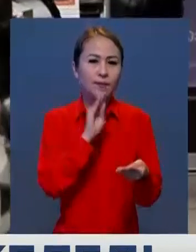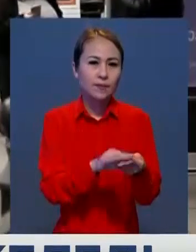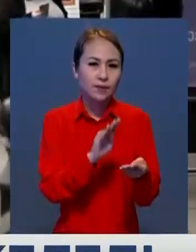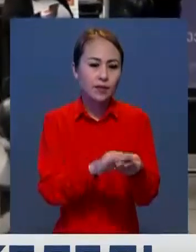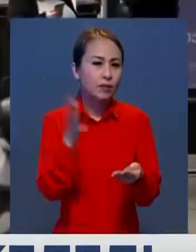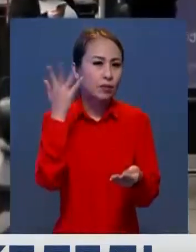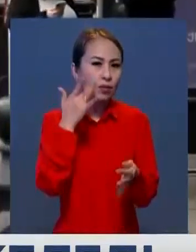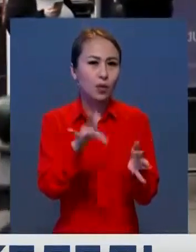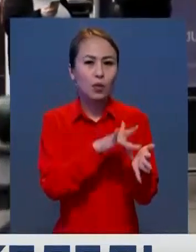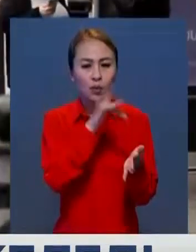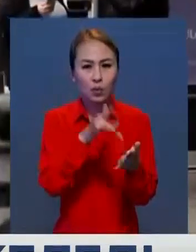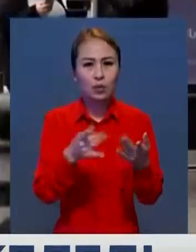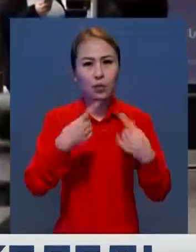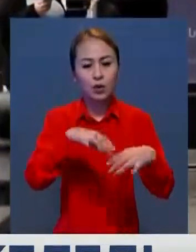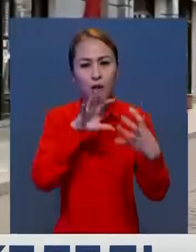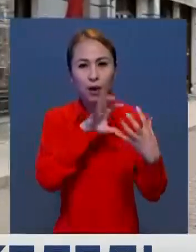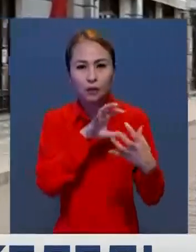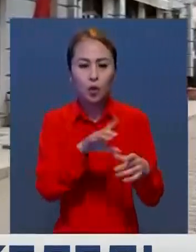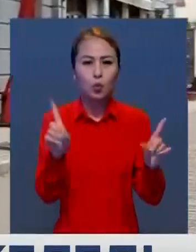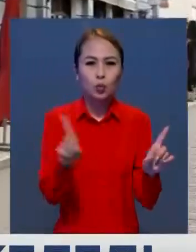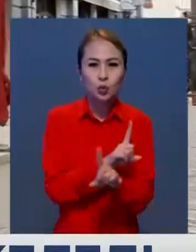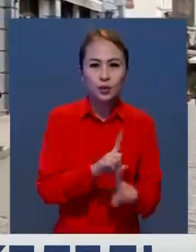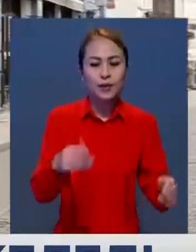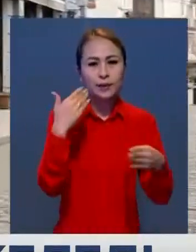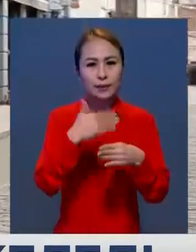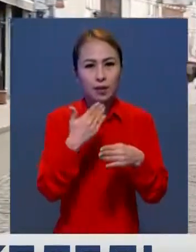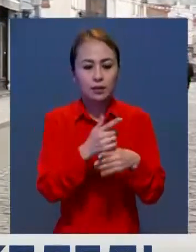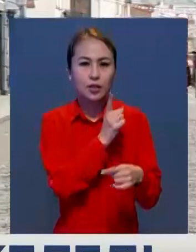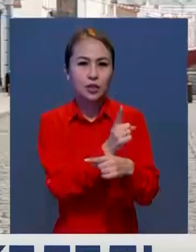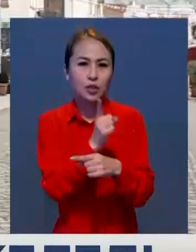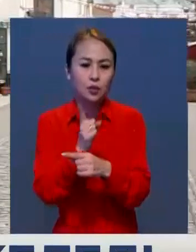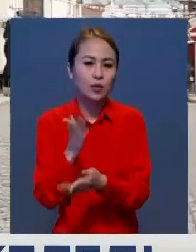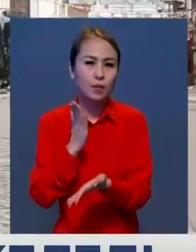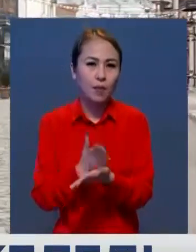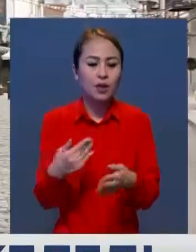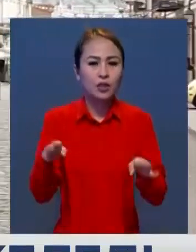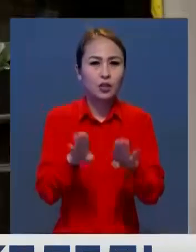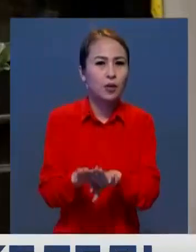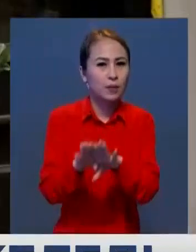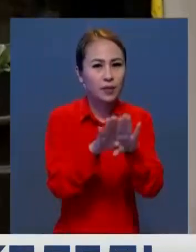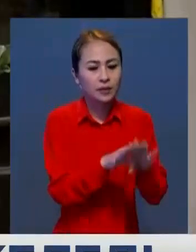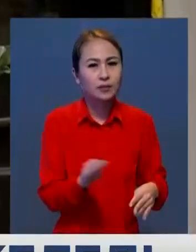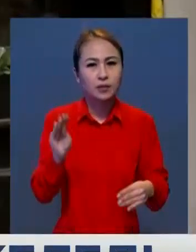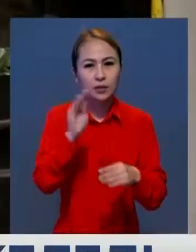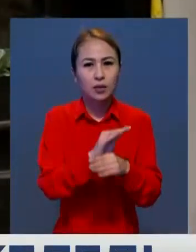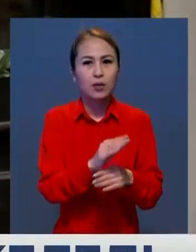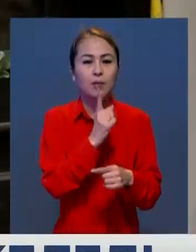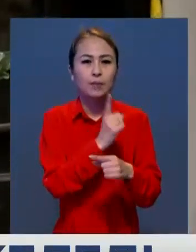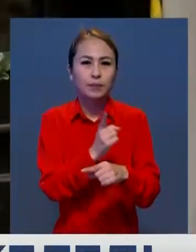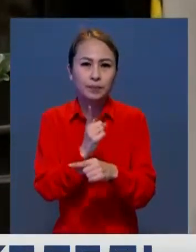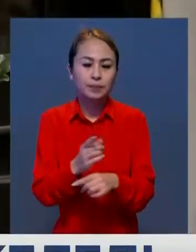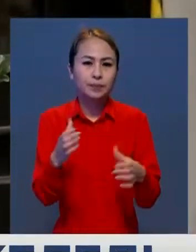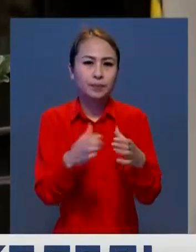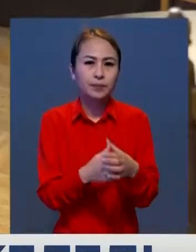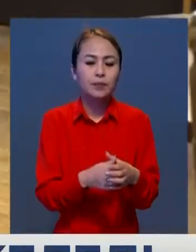сақталған, шаһарларда қоғамдық көлік, музей және театрларға шектеулер бар. Жаппай іс-шараларды өткізуге тыйым